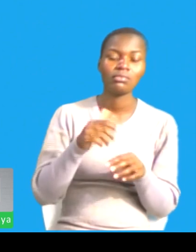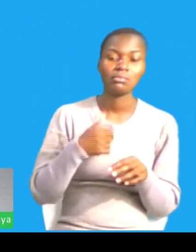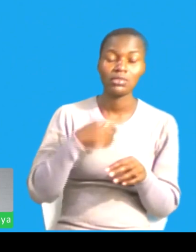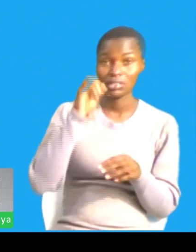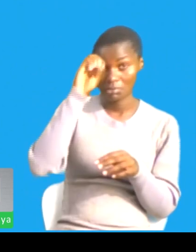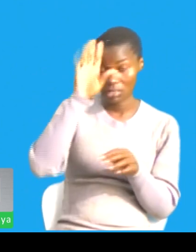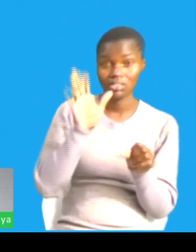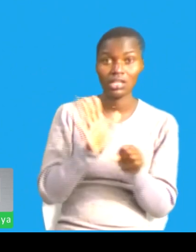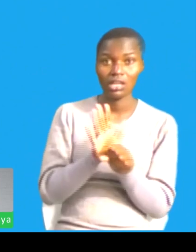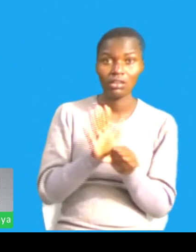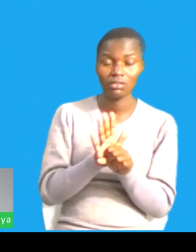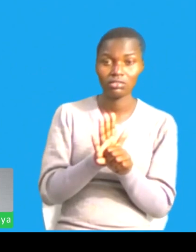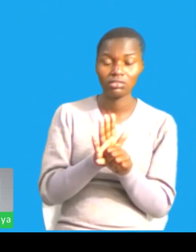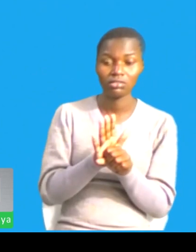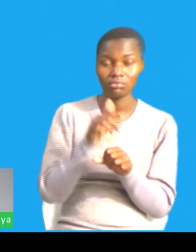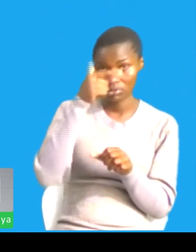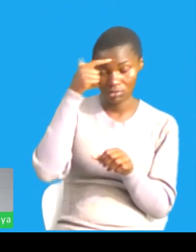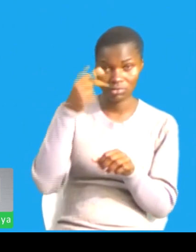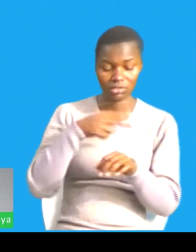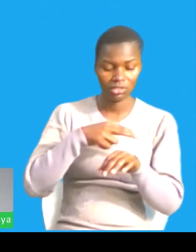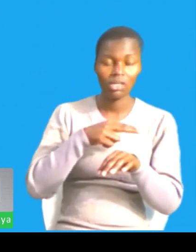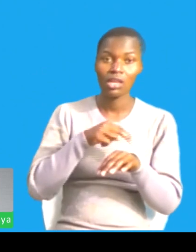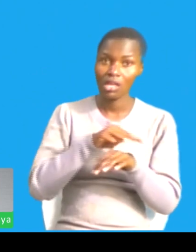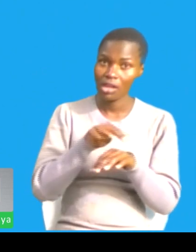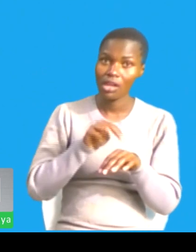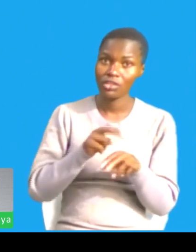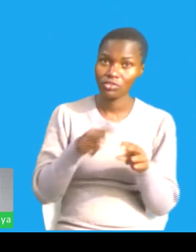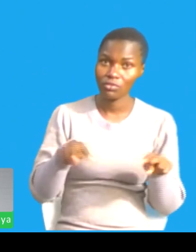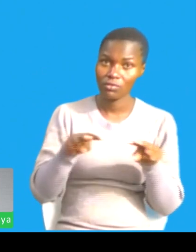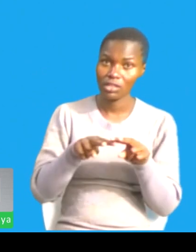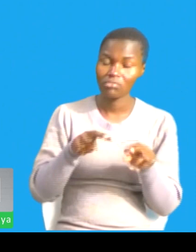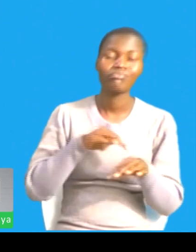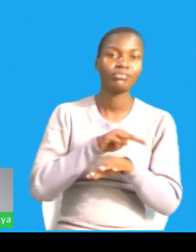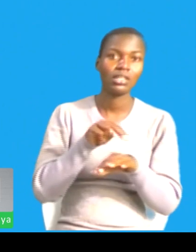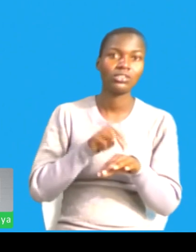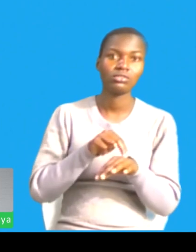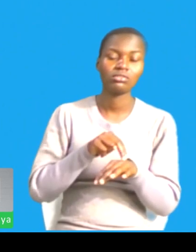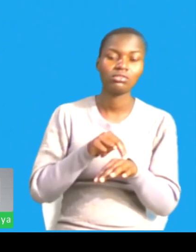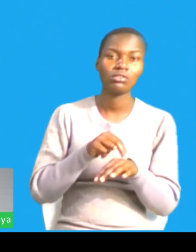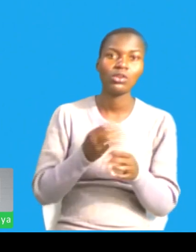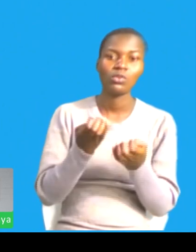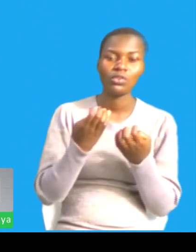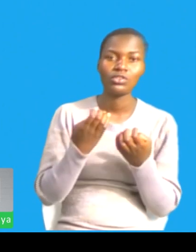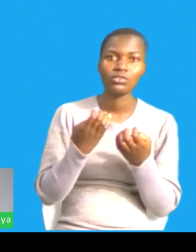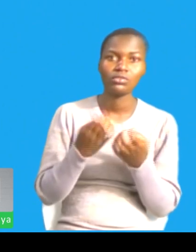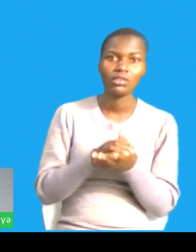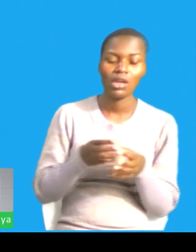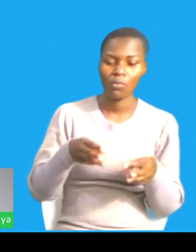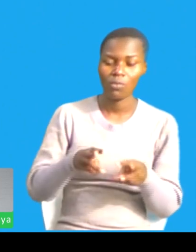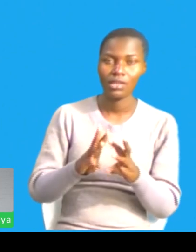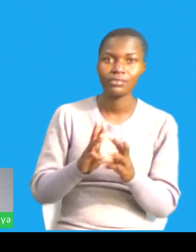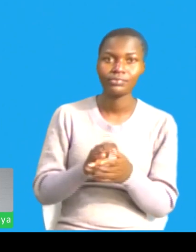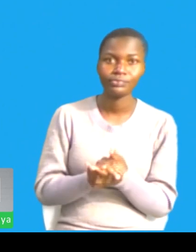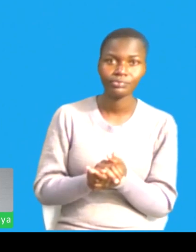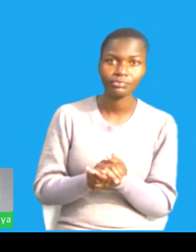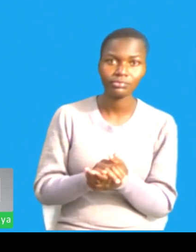values are national. Na hizo ndio inasemekana tuna need kukua na njia ya kuleta national values. I'm still asking myself,